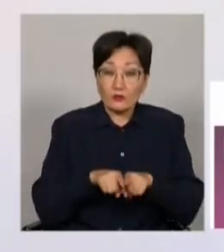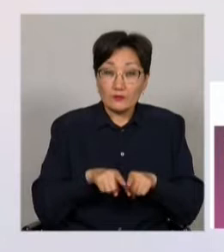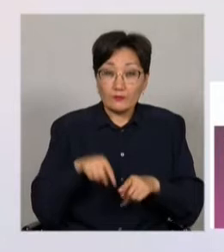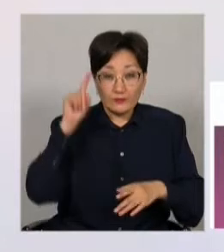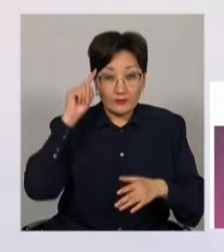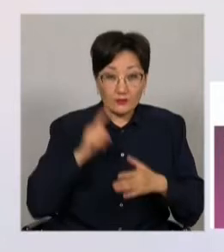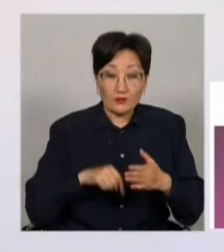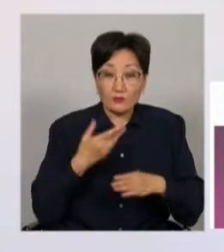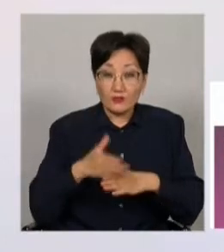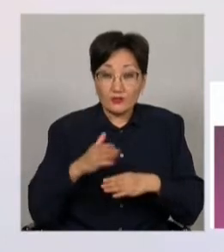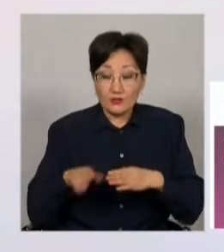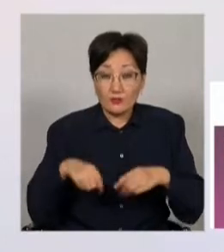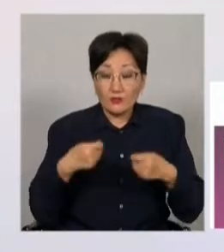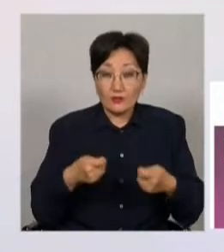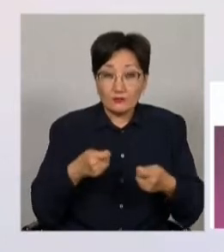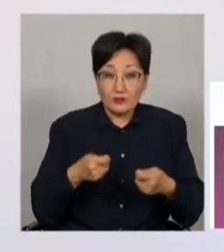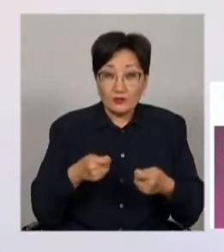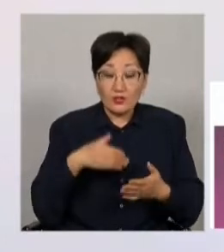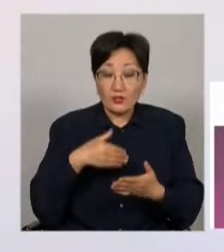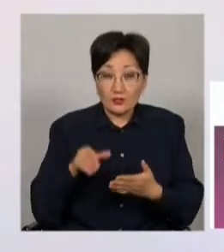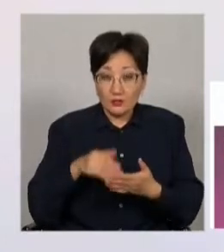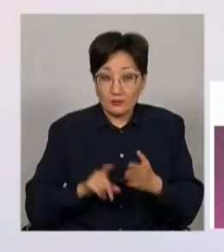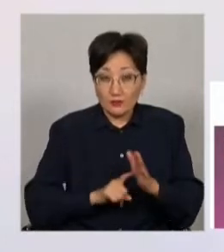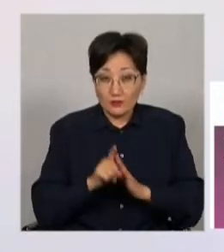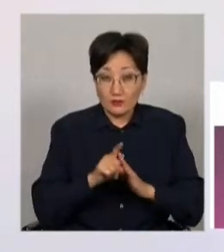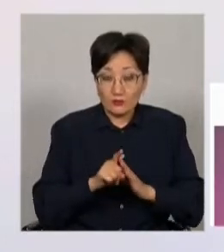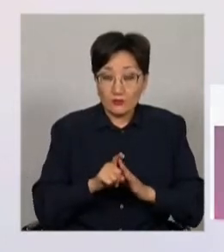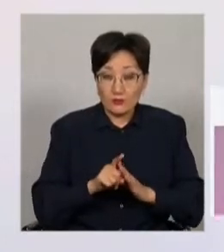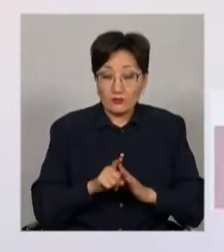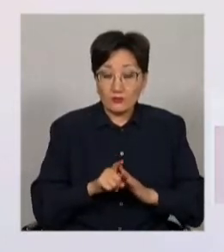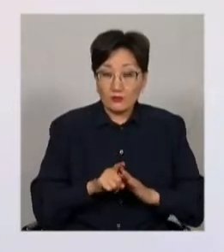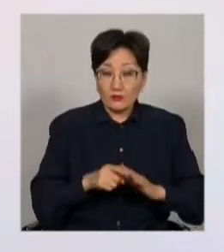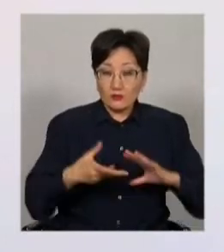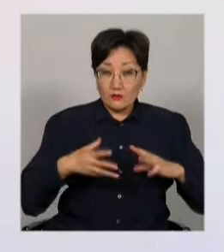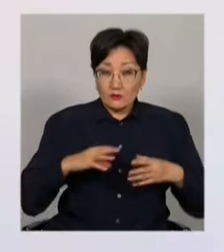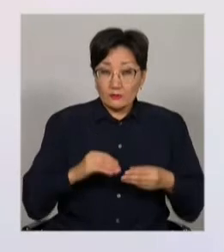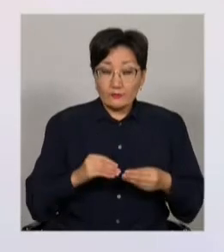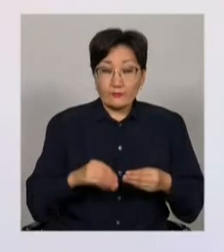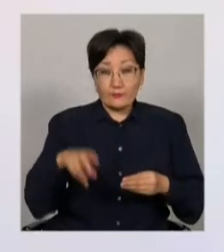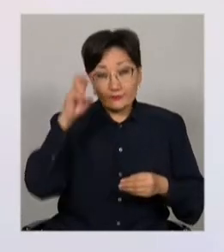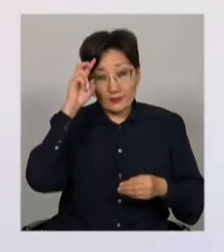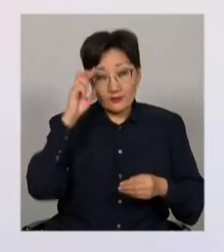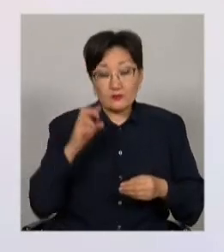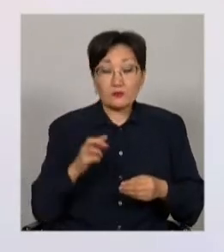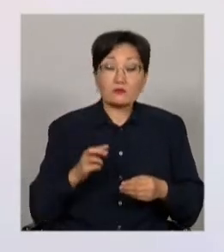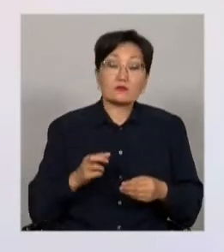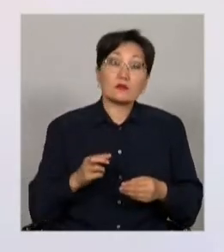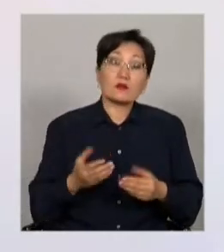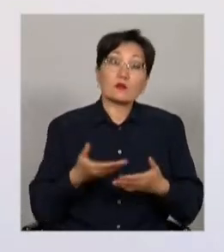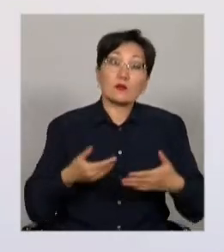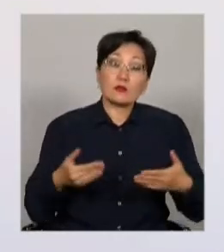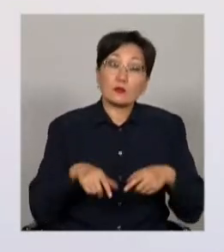түрде несие беруге жалпы тартынжақтаған болады. Бұл нәрсені ескерген жөн. Жалпы мемлекет ретінде қарайтын болсақ,